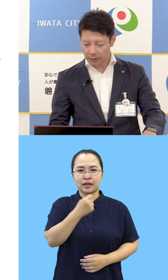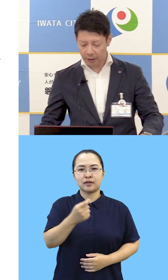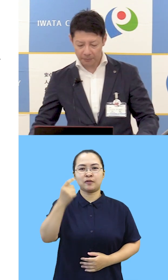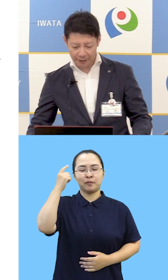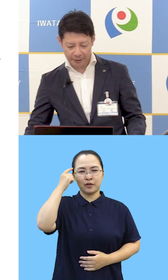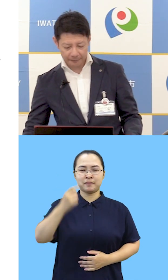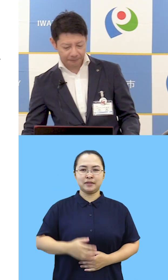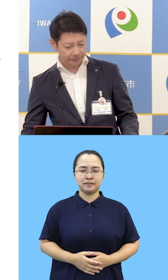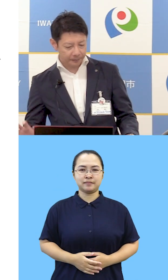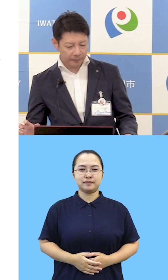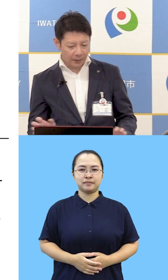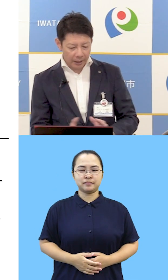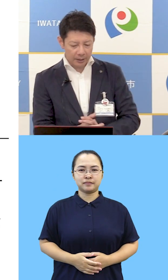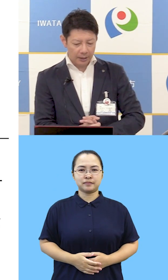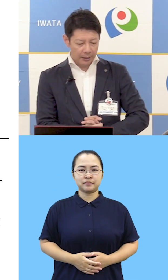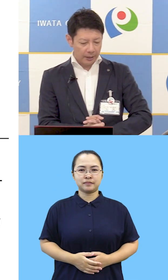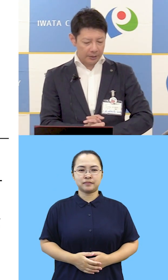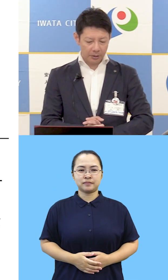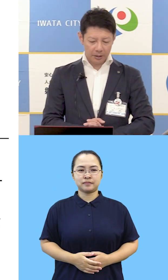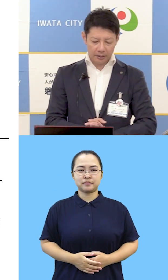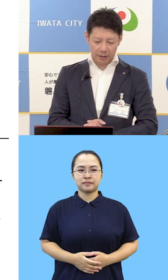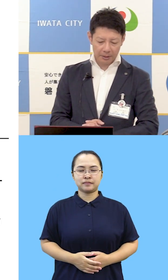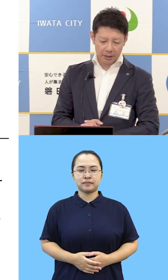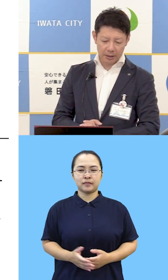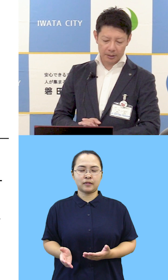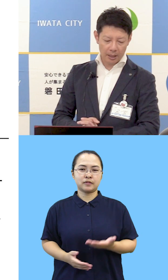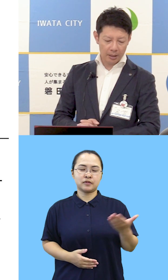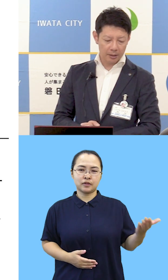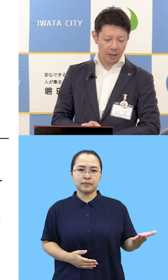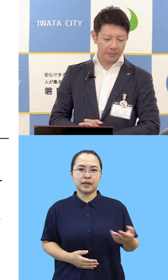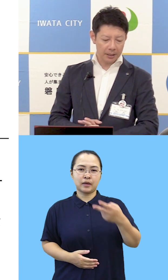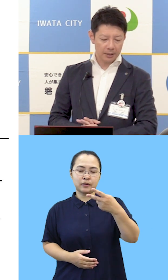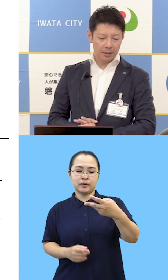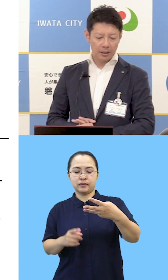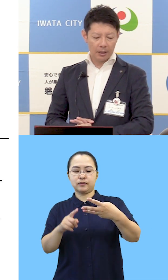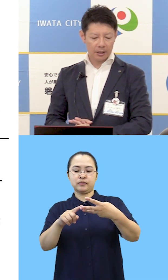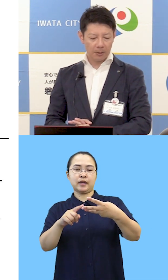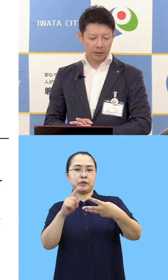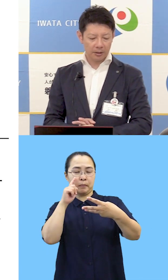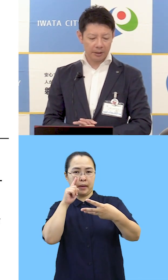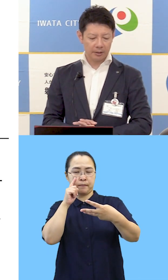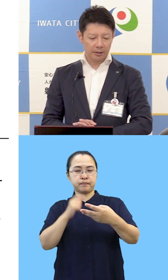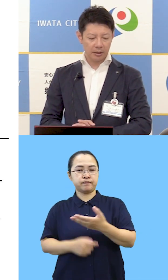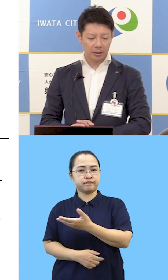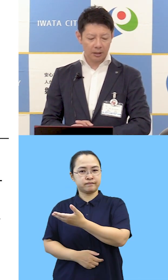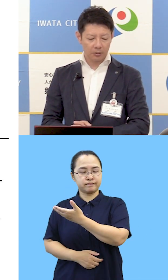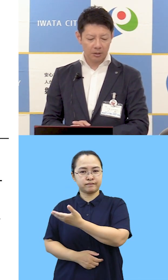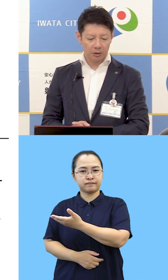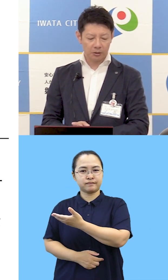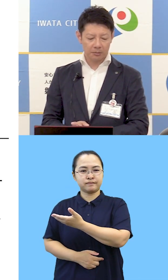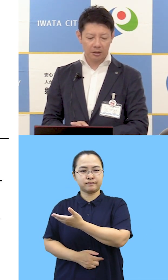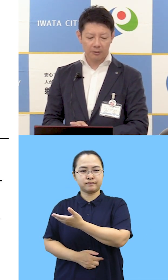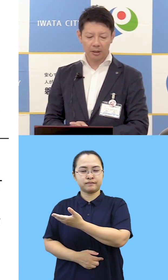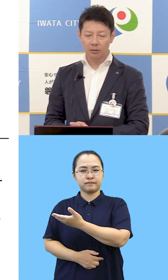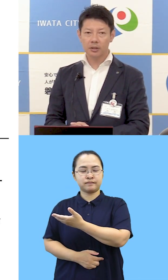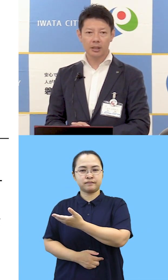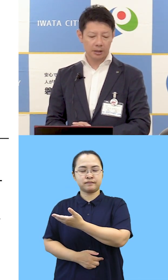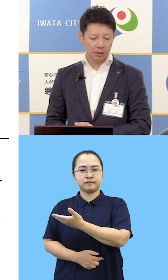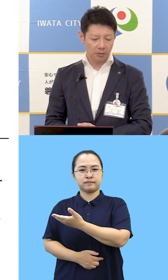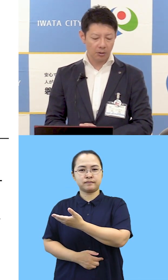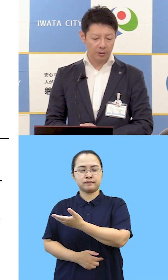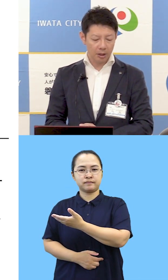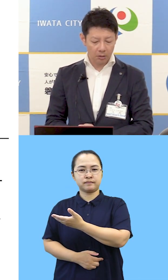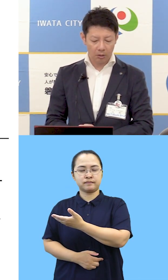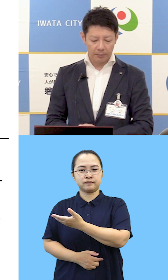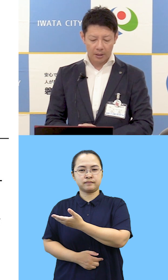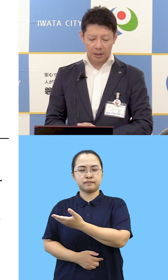ところでございます。はい、それでは続きましてですね、2点目です。スポーツのまち推進担当に元ジュビロ磐田の尾崎